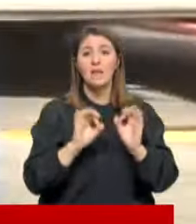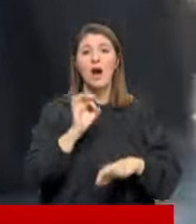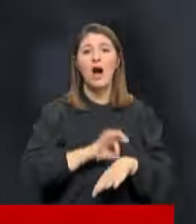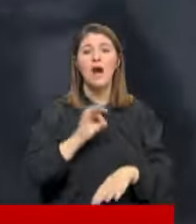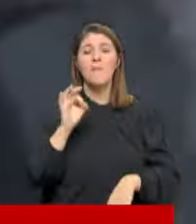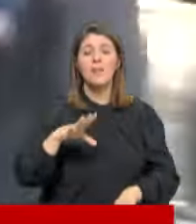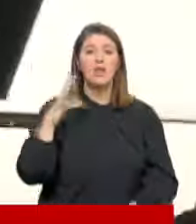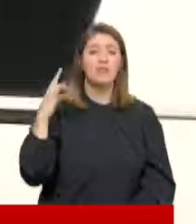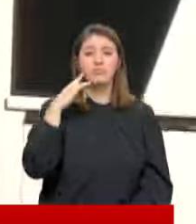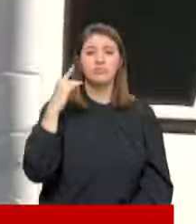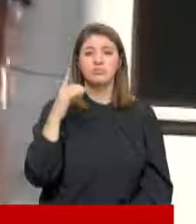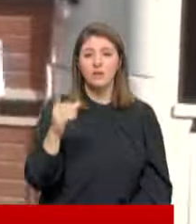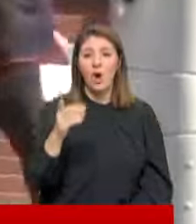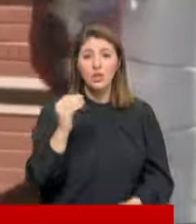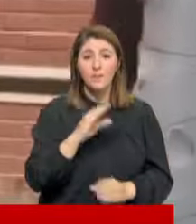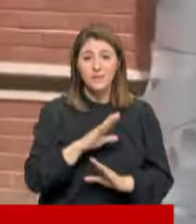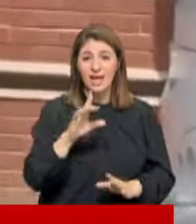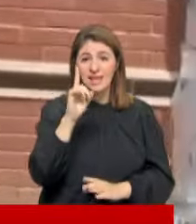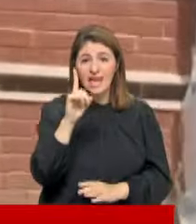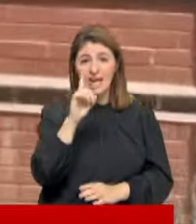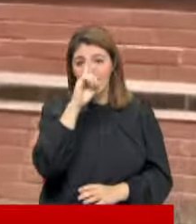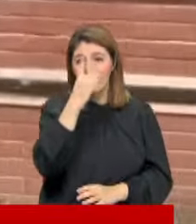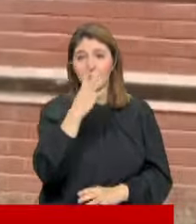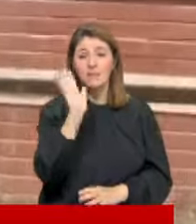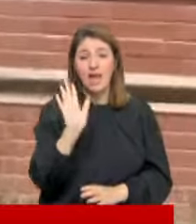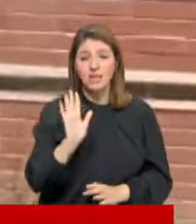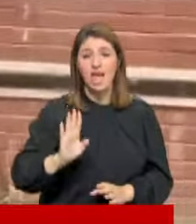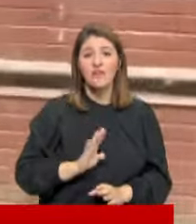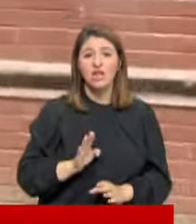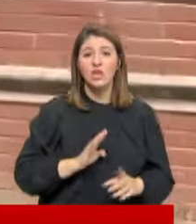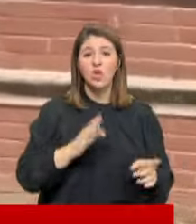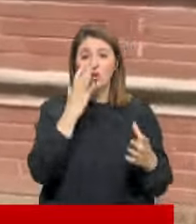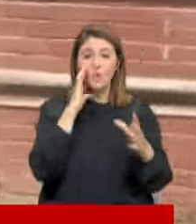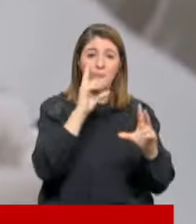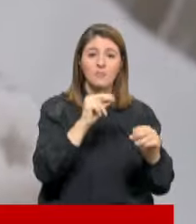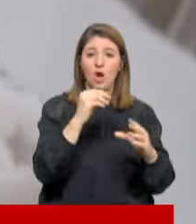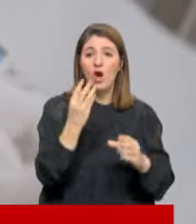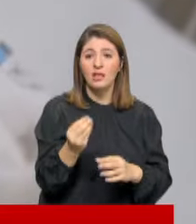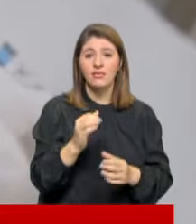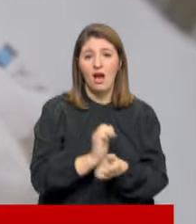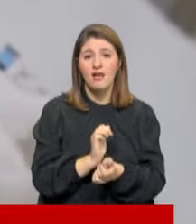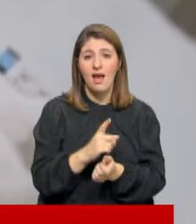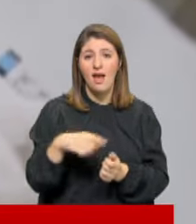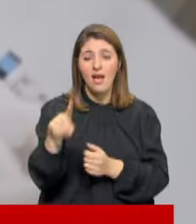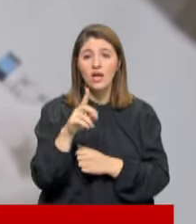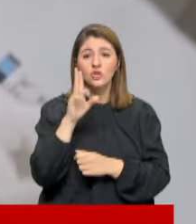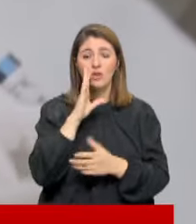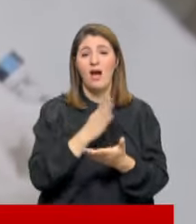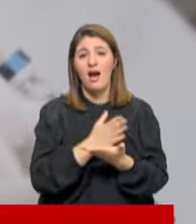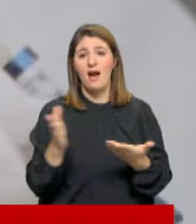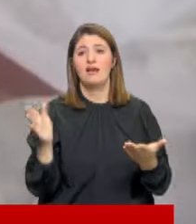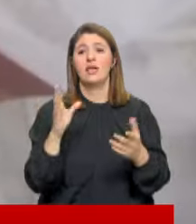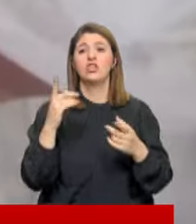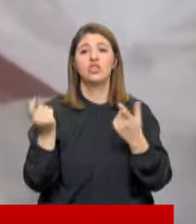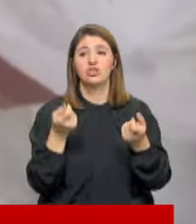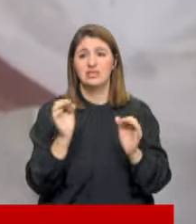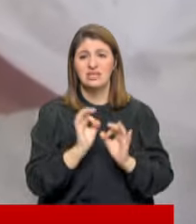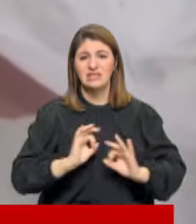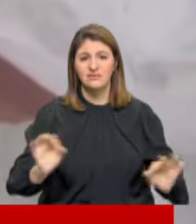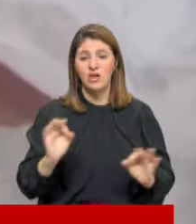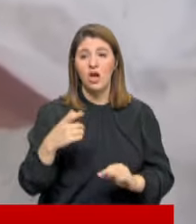anında haberdardı. Olup biteni tek bilmeyen evlatları yoğun bakımda yatan ailelerdi. Son ana kadar harekete